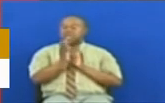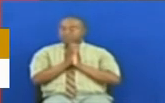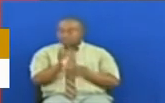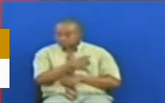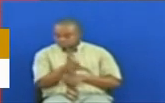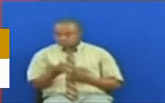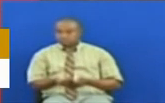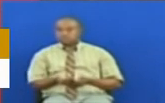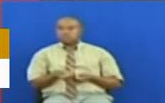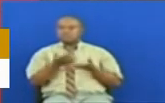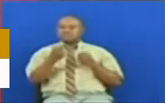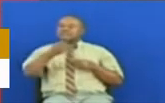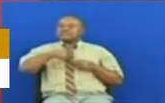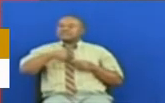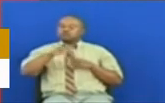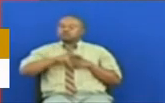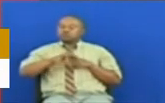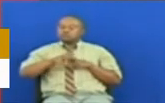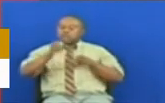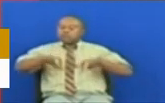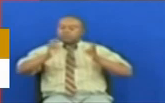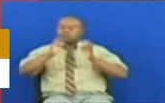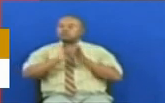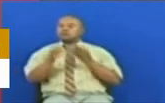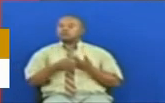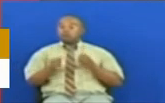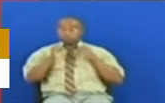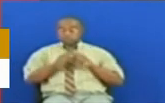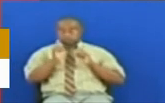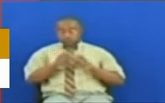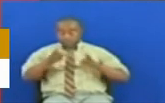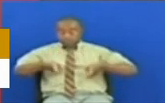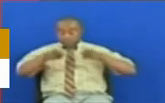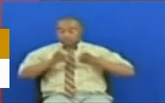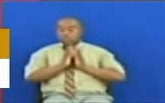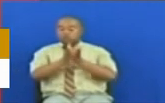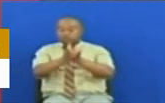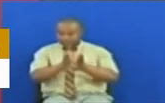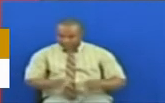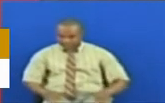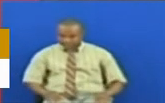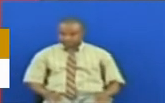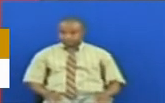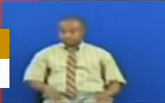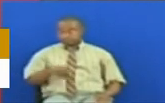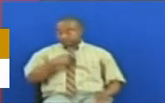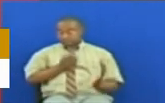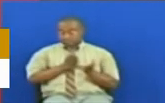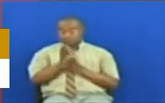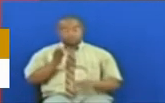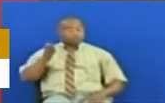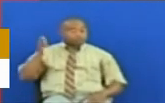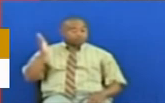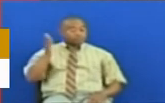hili? Tunatokaje hapa? Lazima tuwe na bandari ya uvuvi. Na mimi nashukuru sana, nimepitia pia hotuba ya waziri wakati